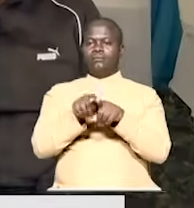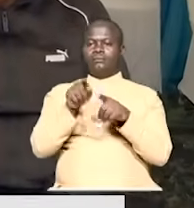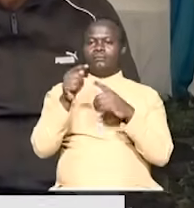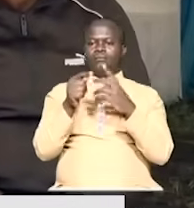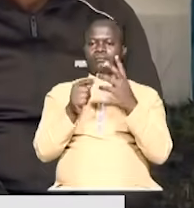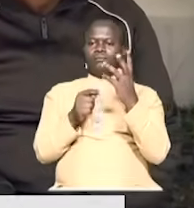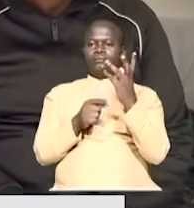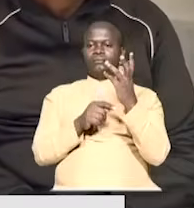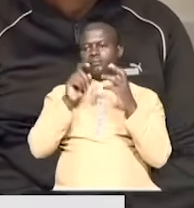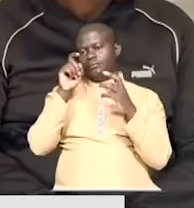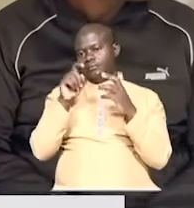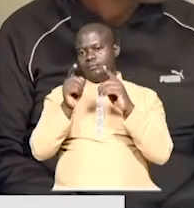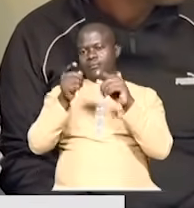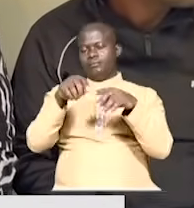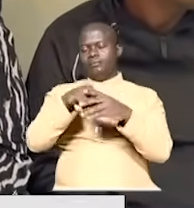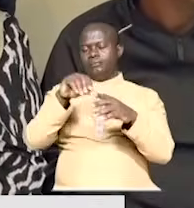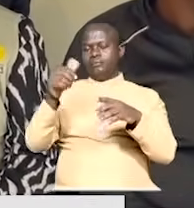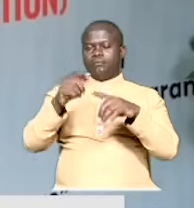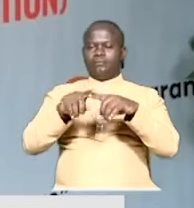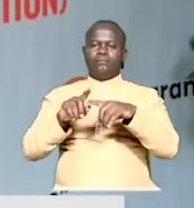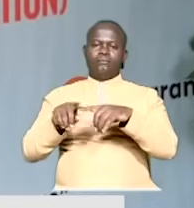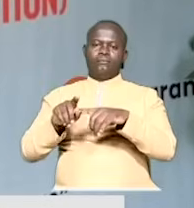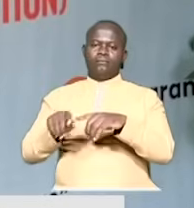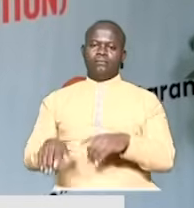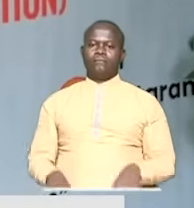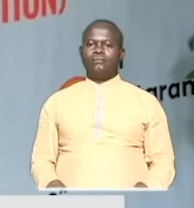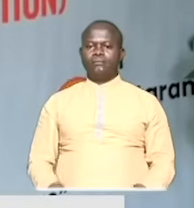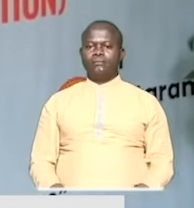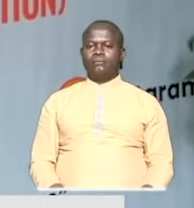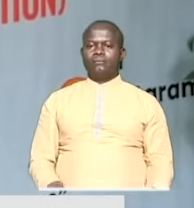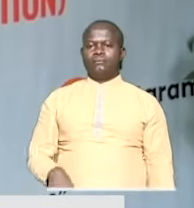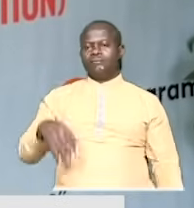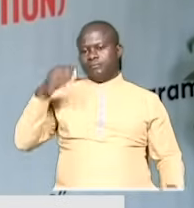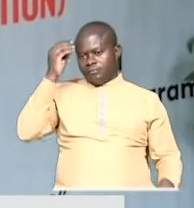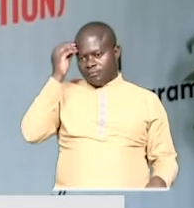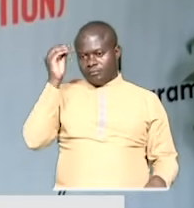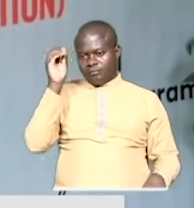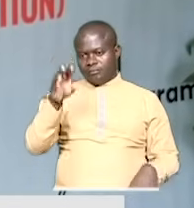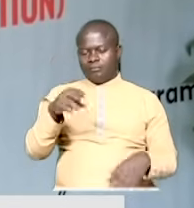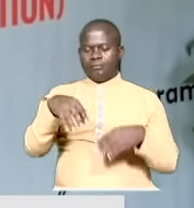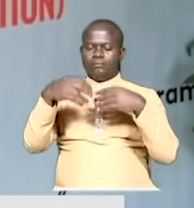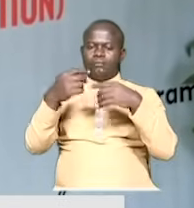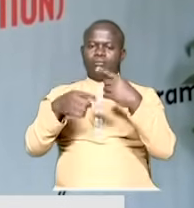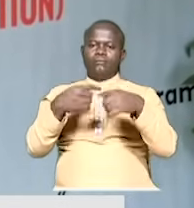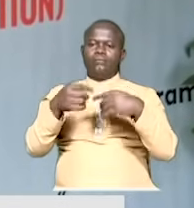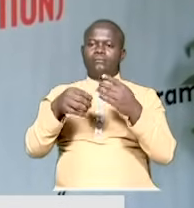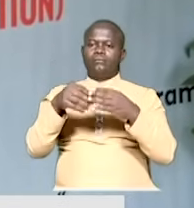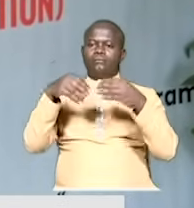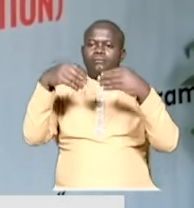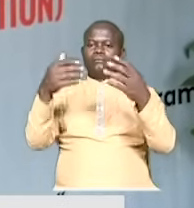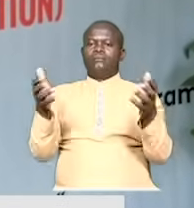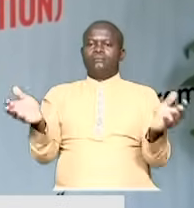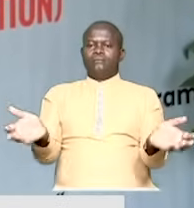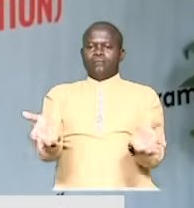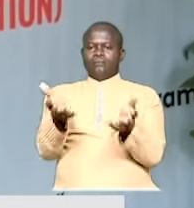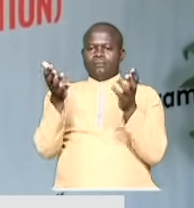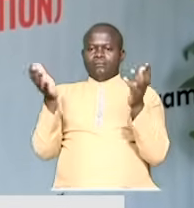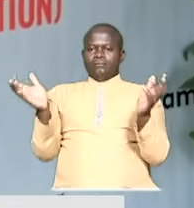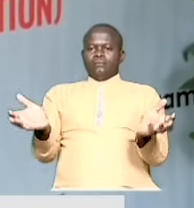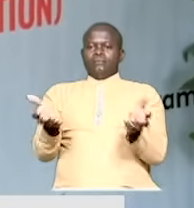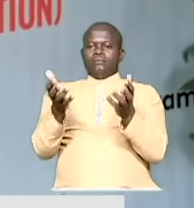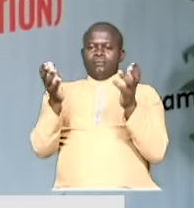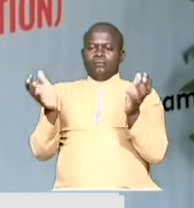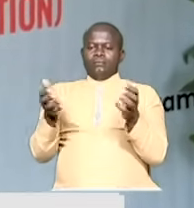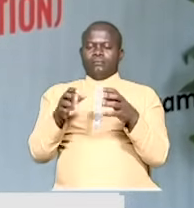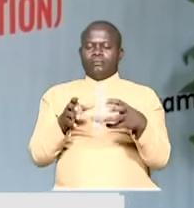na mitima bikwiye kugera no mu yandi madini n'amatorero. Mu butumwa rero twabahaye dukomeza no kubaha nuko dushishikariza